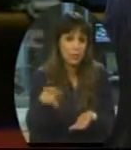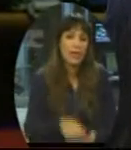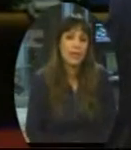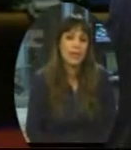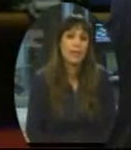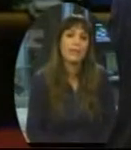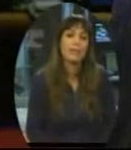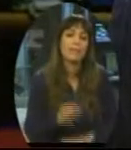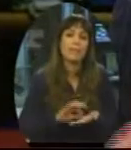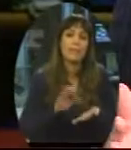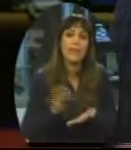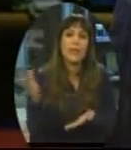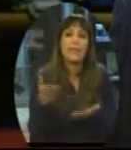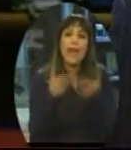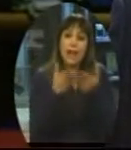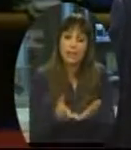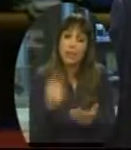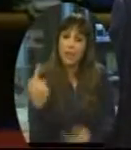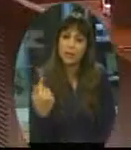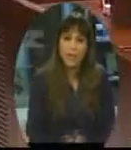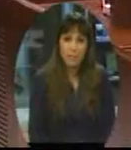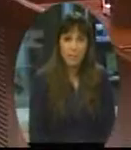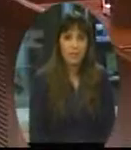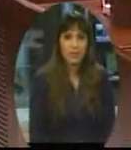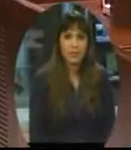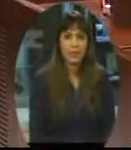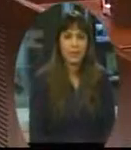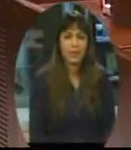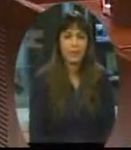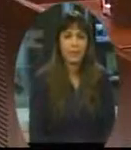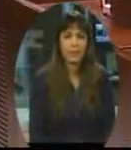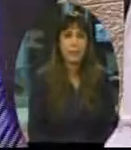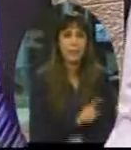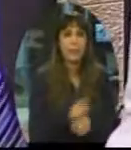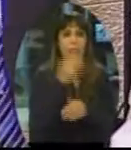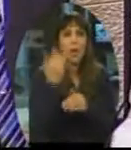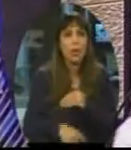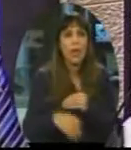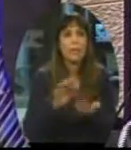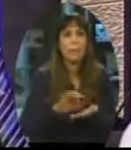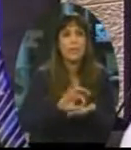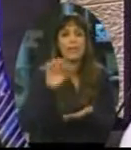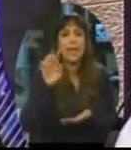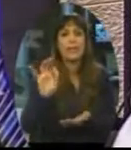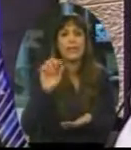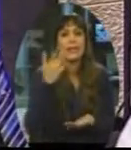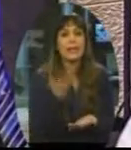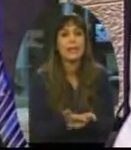שלנו בהכנת הכתבה הבאה. לאחרונה הציע משרדך הצעת חוק שתחייב